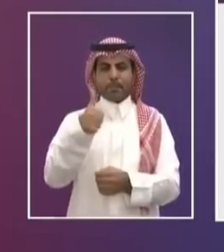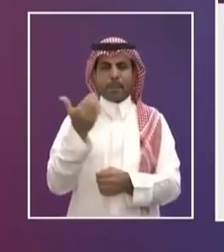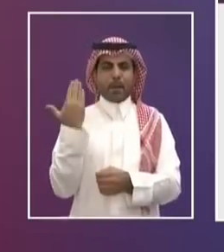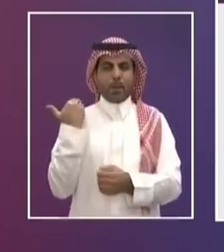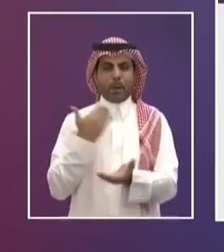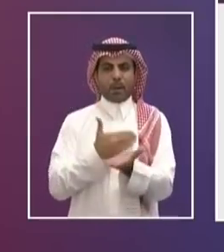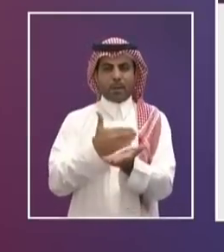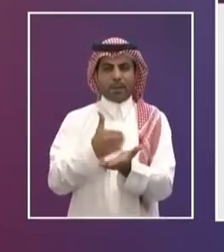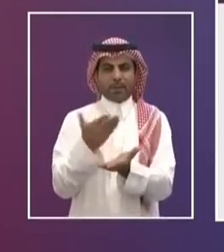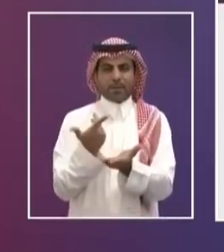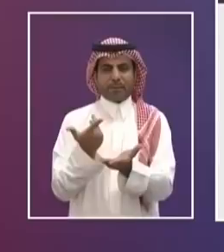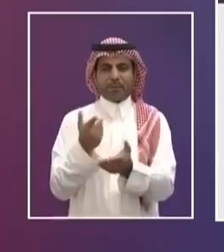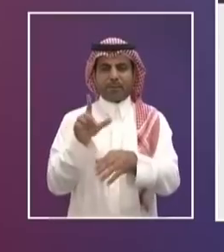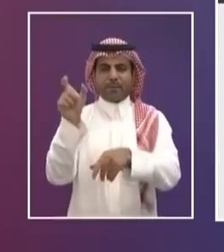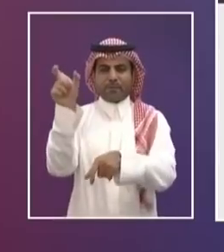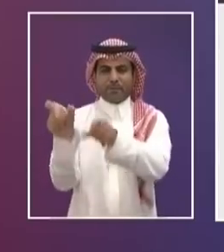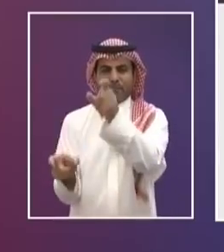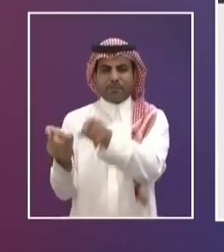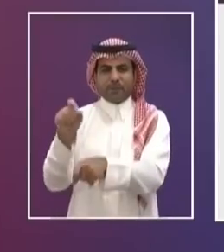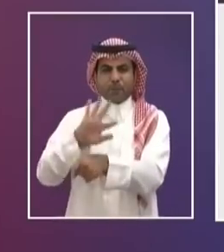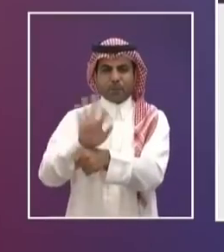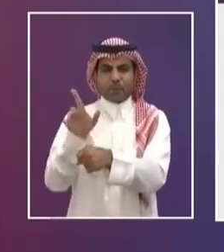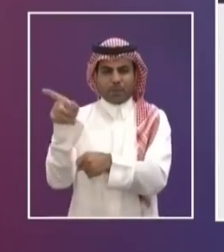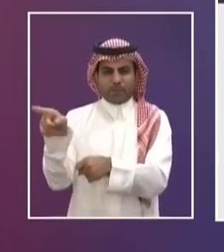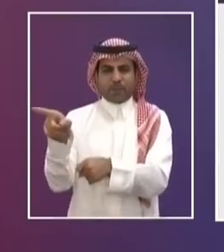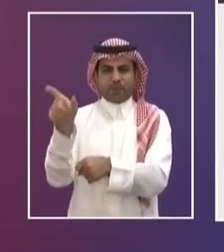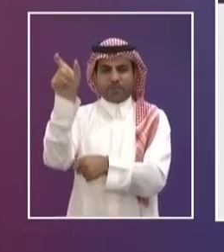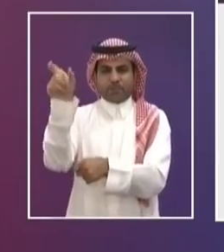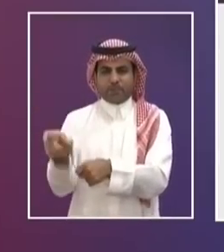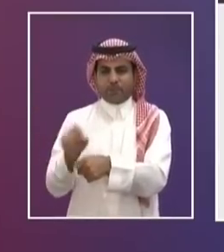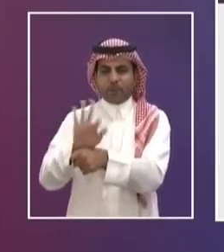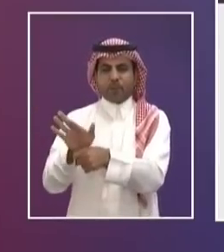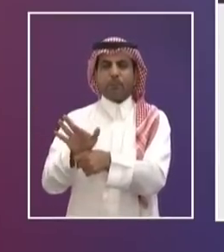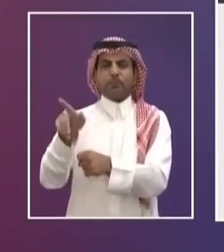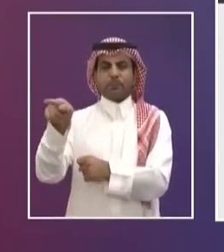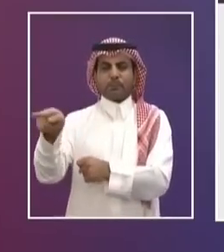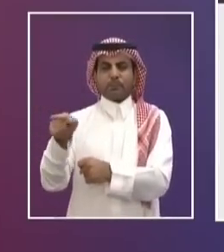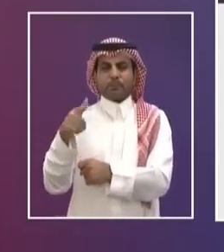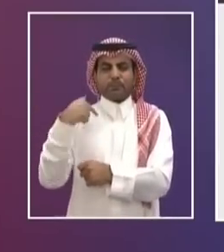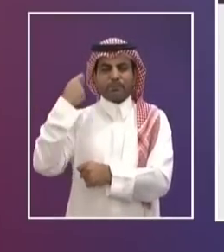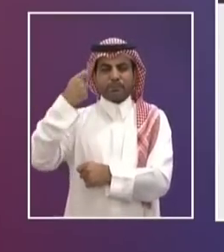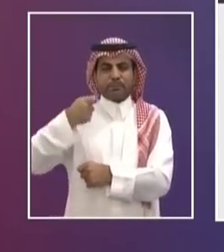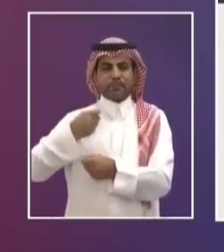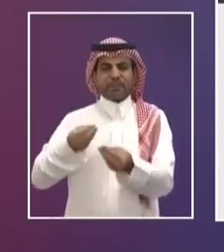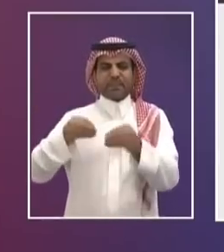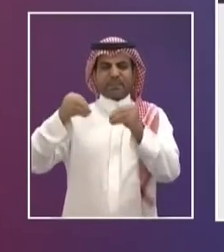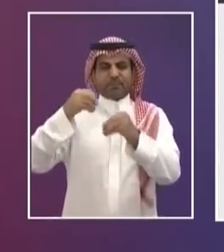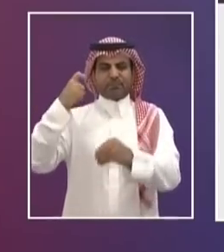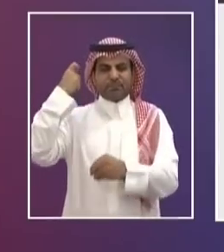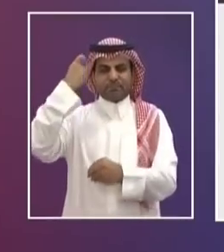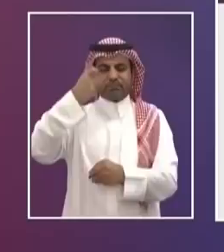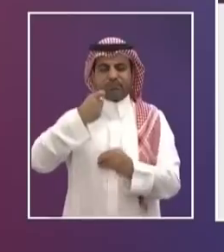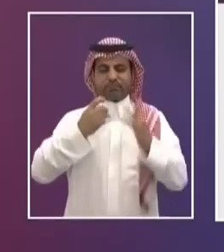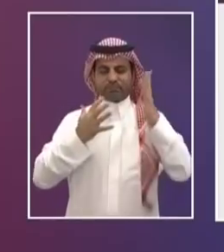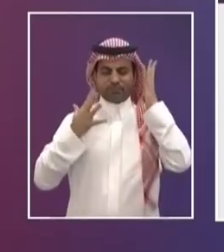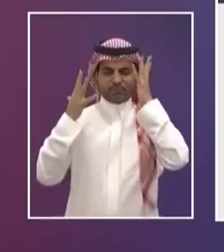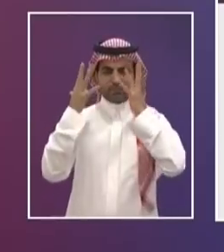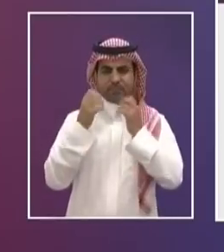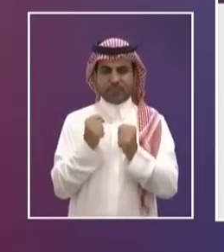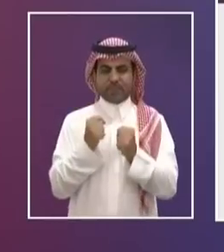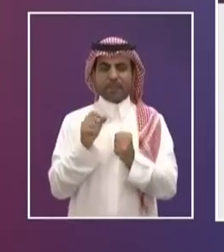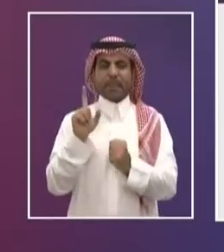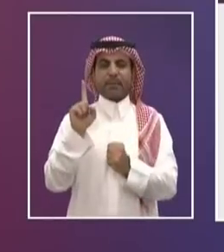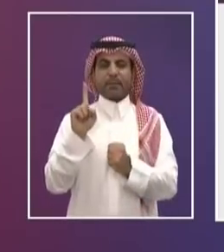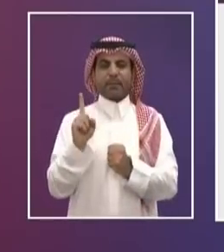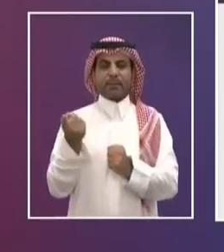ذكرنا المصابين بفيروس كورونا في هذه الفترة يعانون أكثر من غيرهم أو أنهم أكثر عرضة،